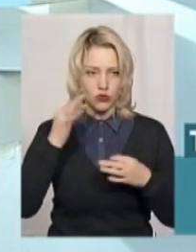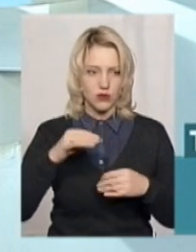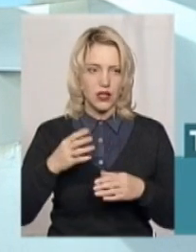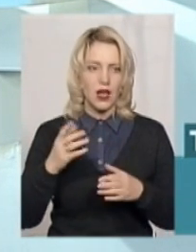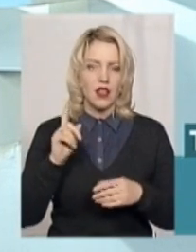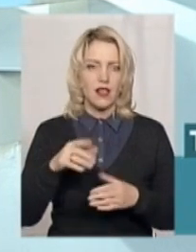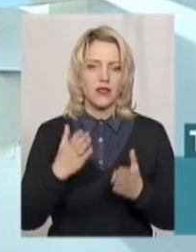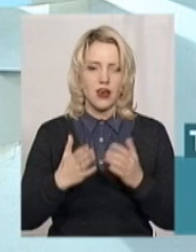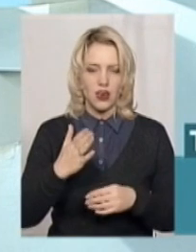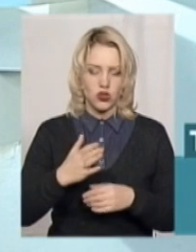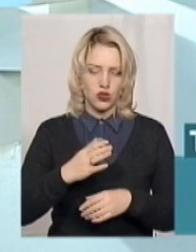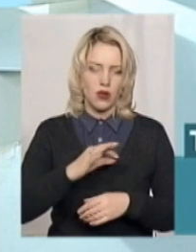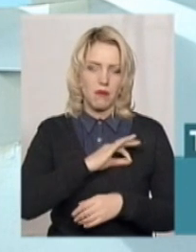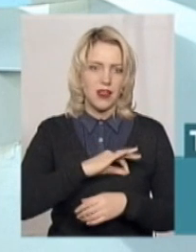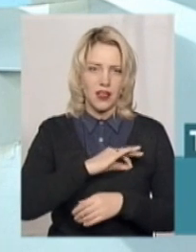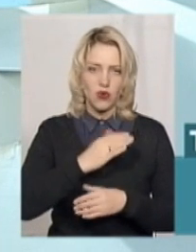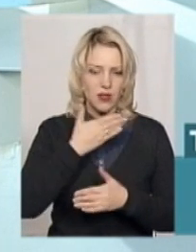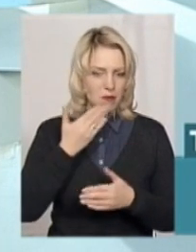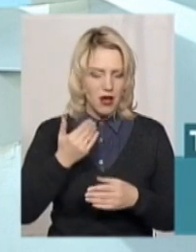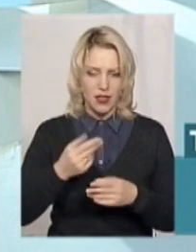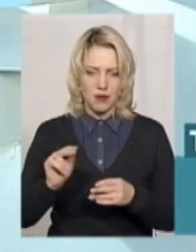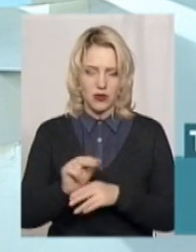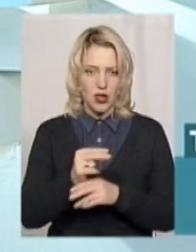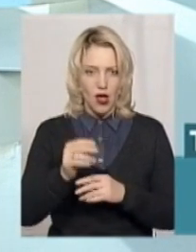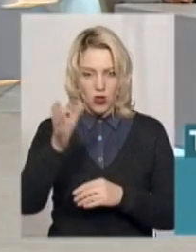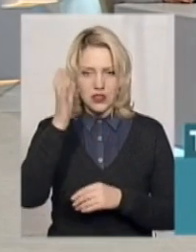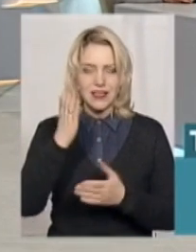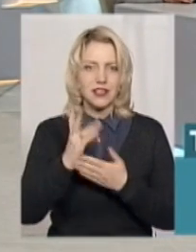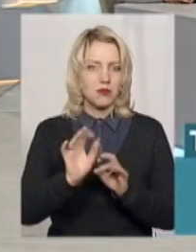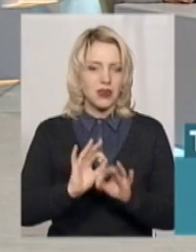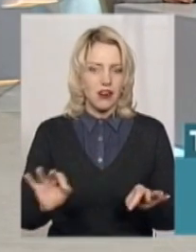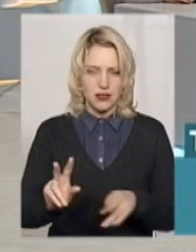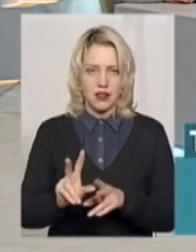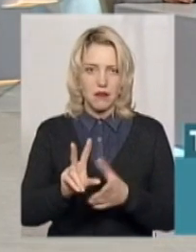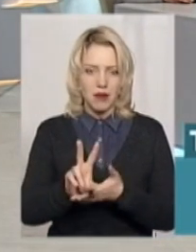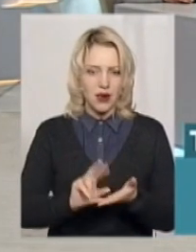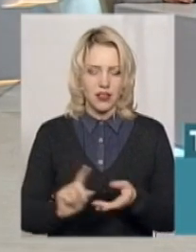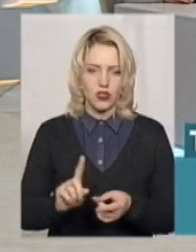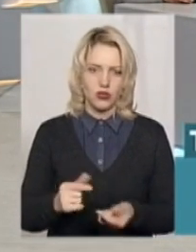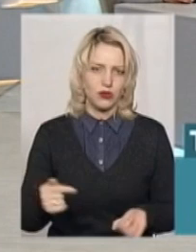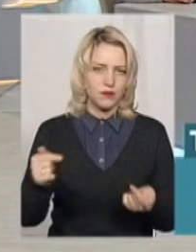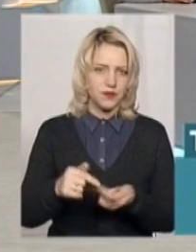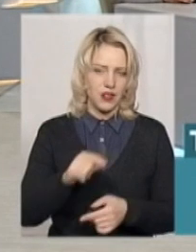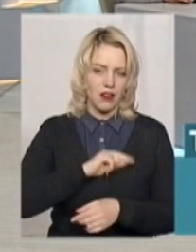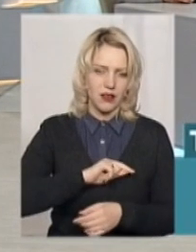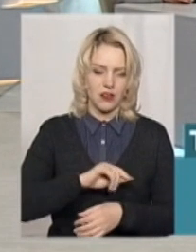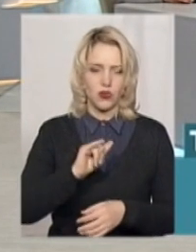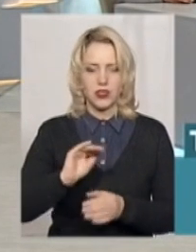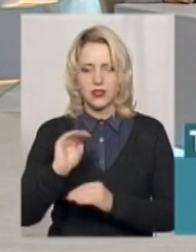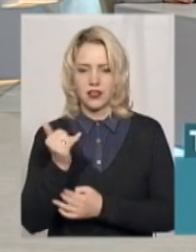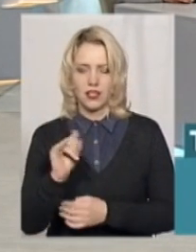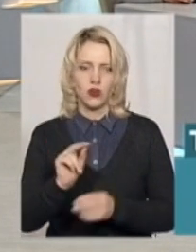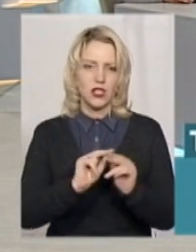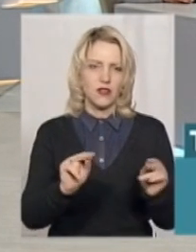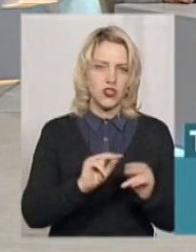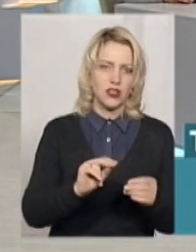якщо педагог не має корекційної освіти, бувають дуже прекрасні приклади, що зійшовся і з дитиною, і з вчителем класу,